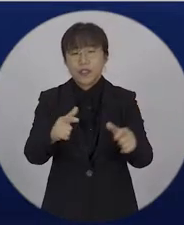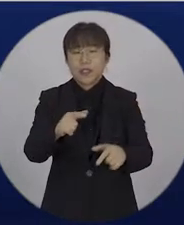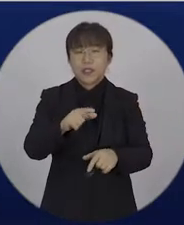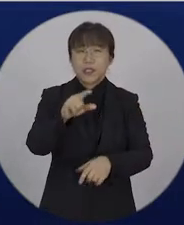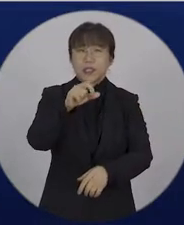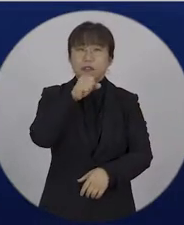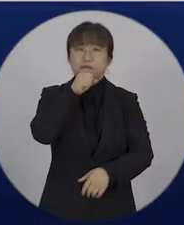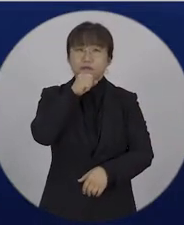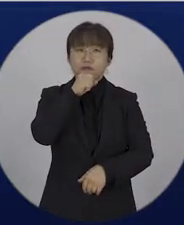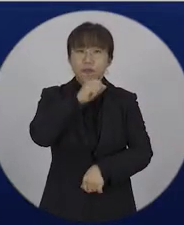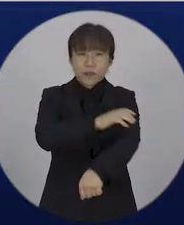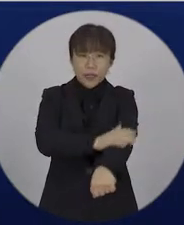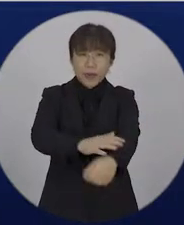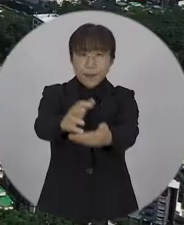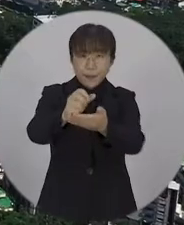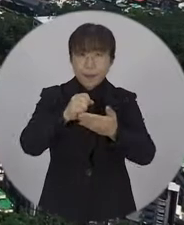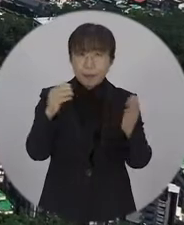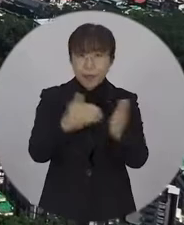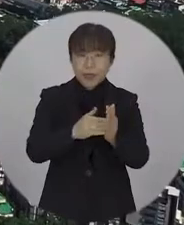받았습니다